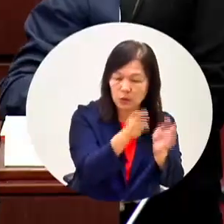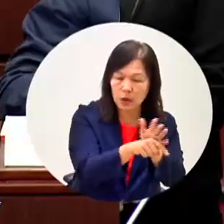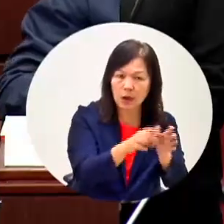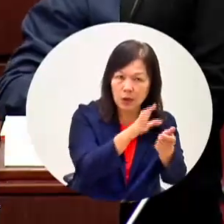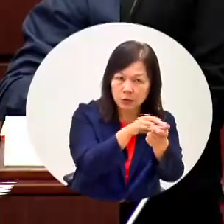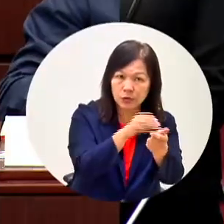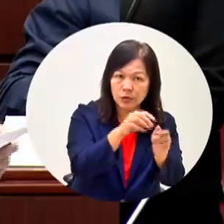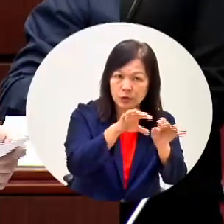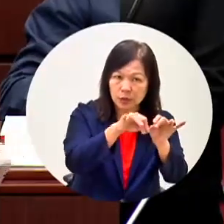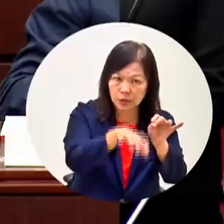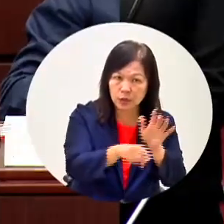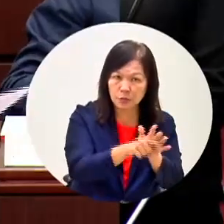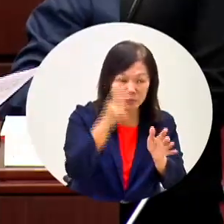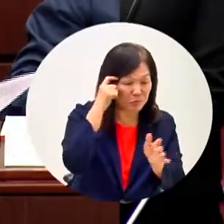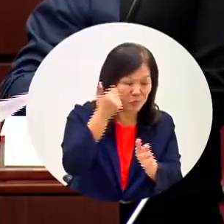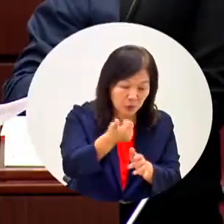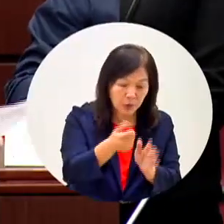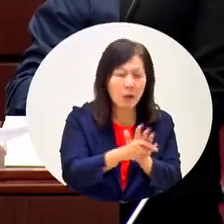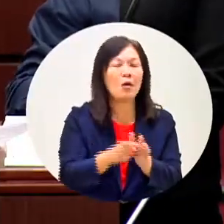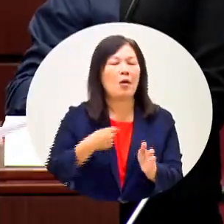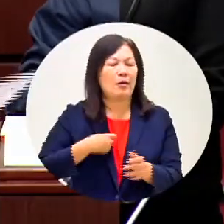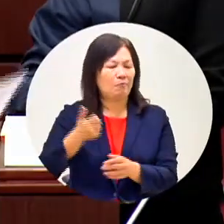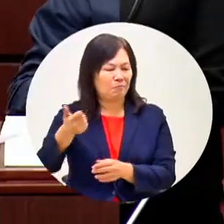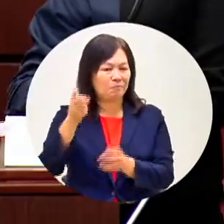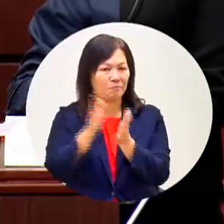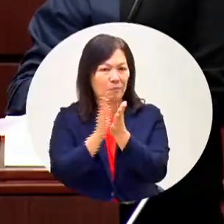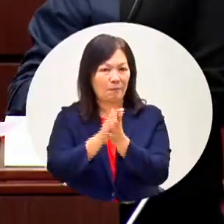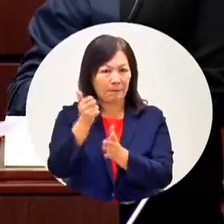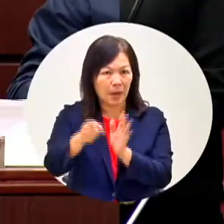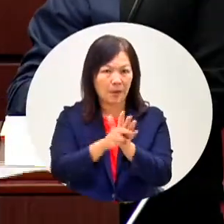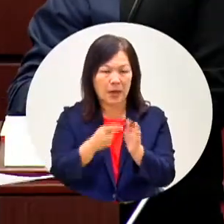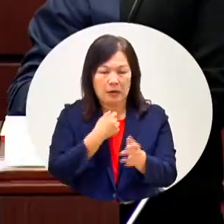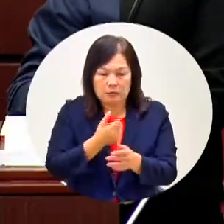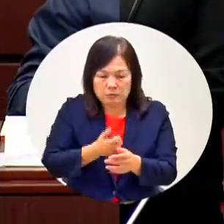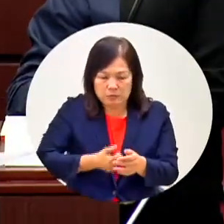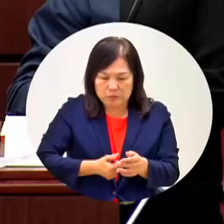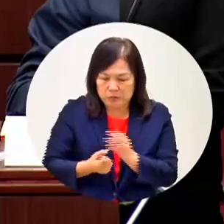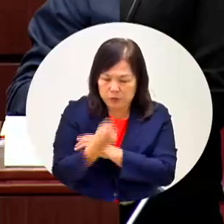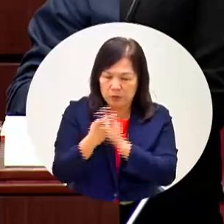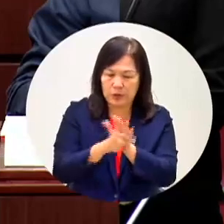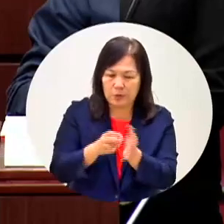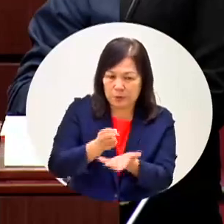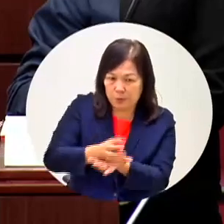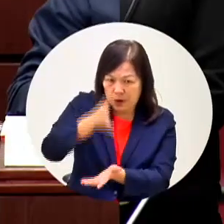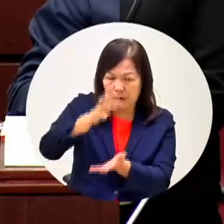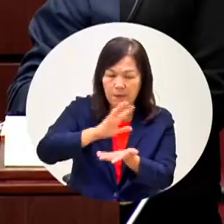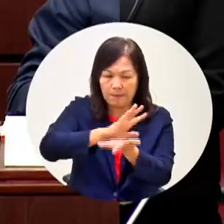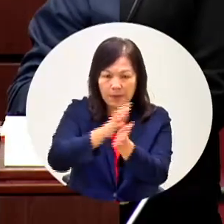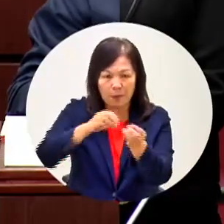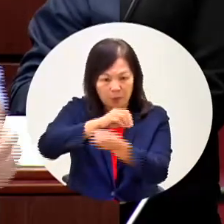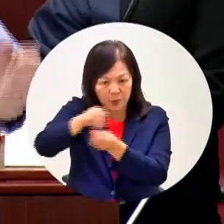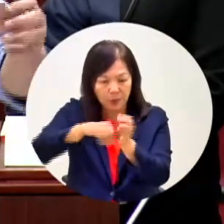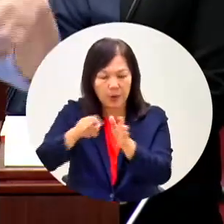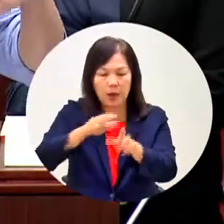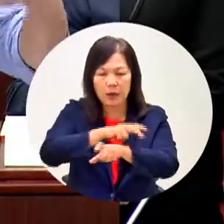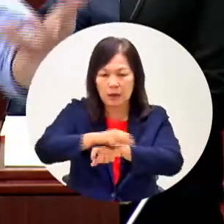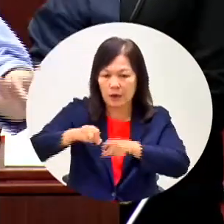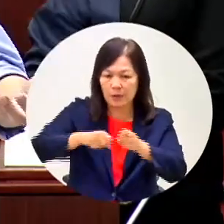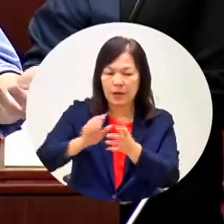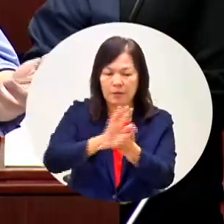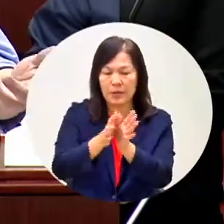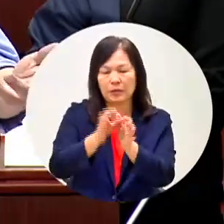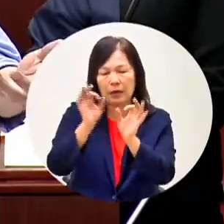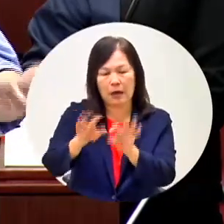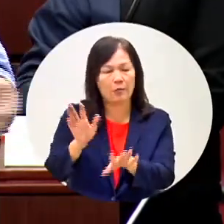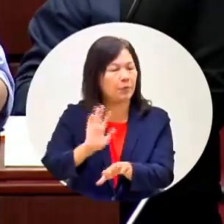好，江源，尽可能把所有的建筑物尽量活化使用，不然就浪费了。而且我还有更大